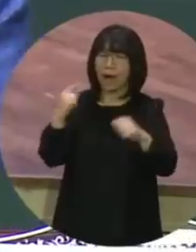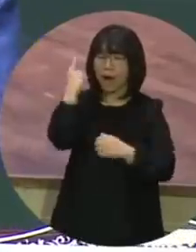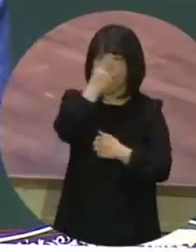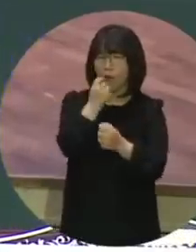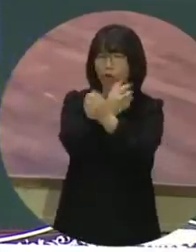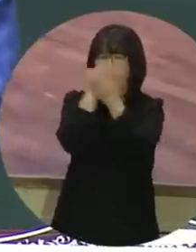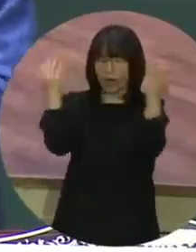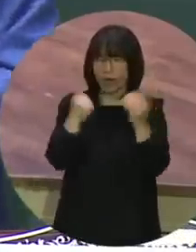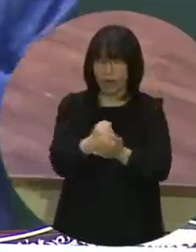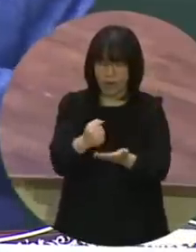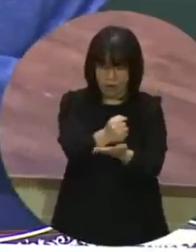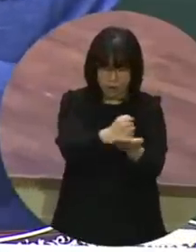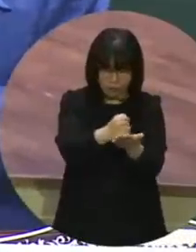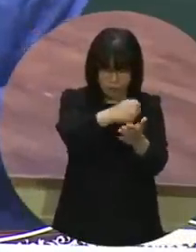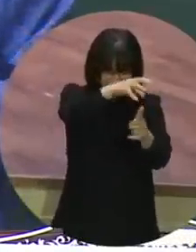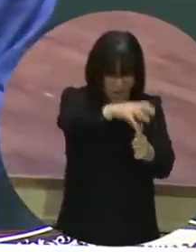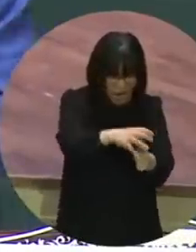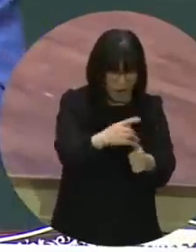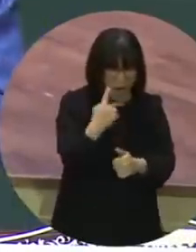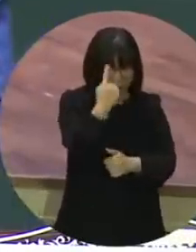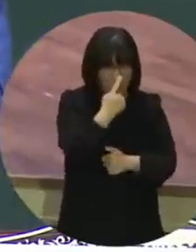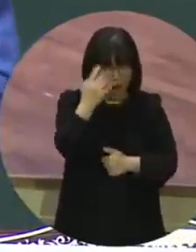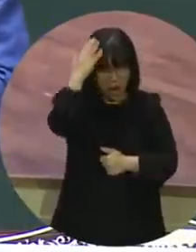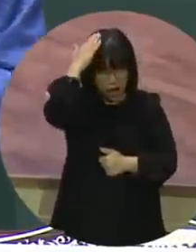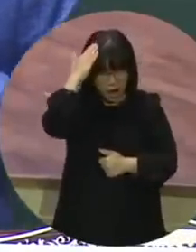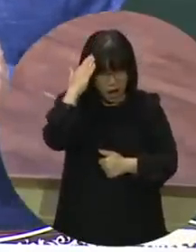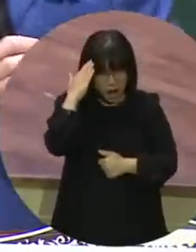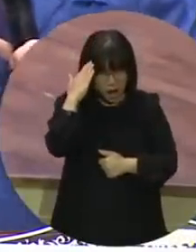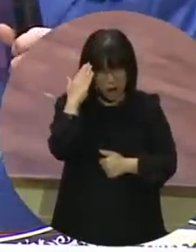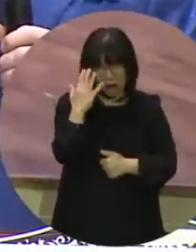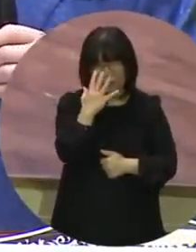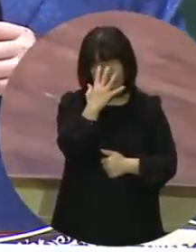잡혀가지고 무당질하고 얼굴이 곰팡 쓸어가지고 막